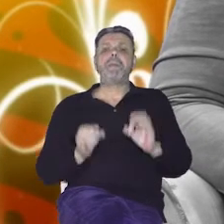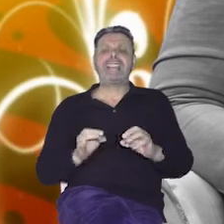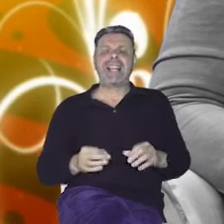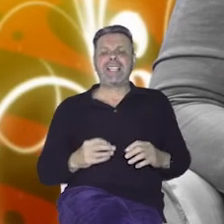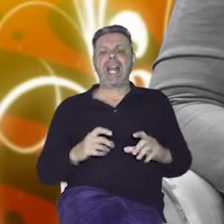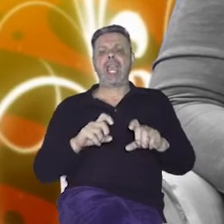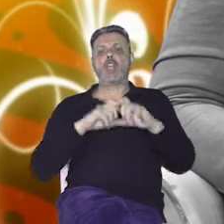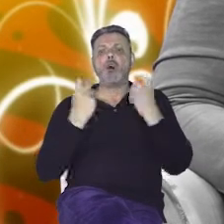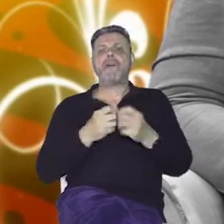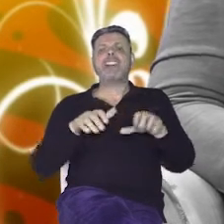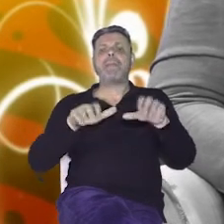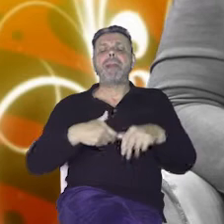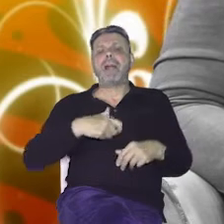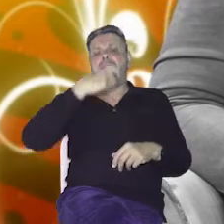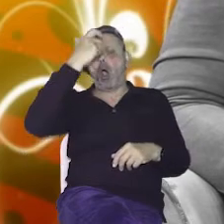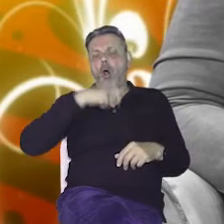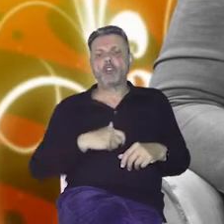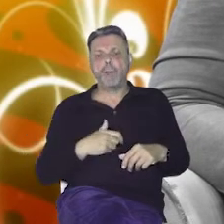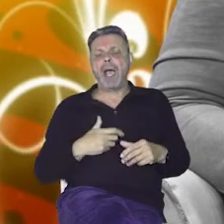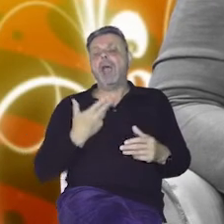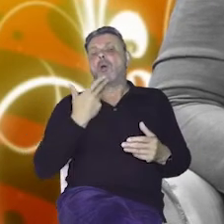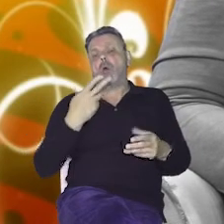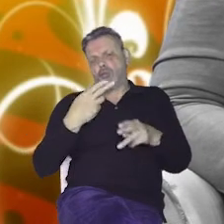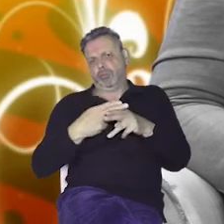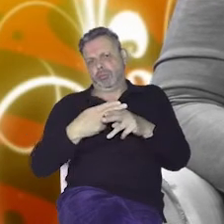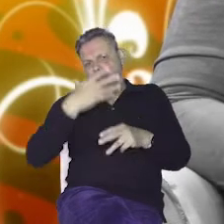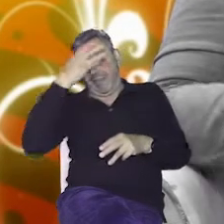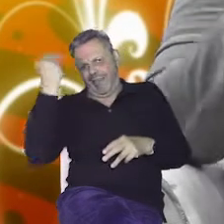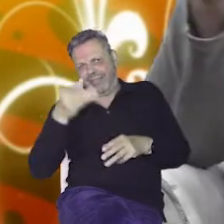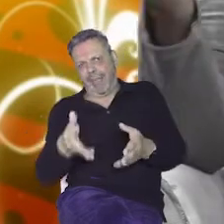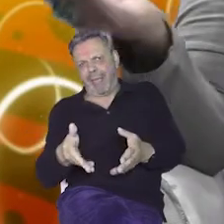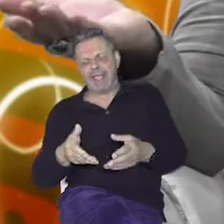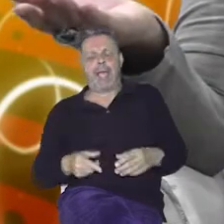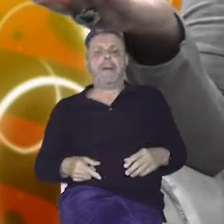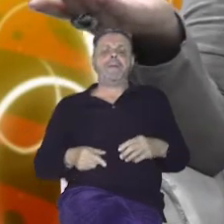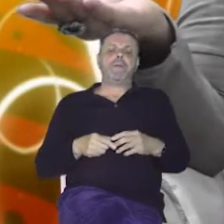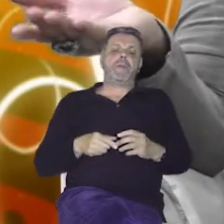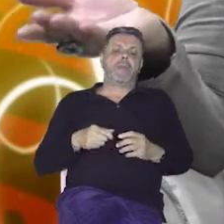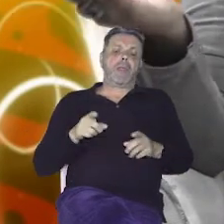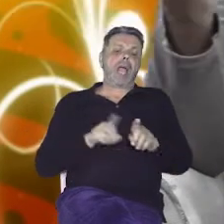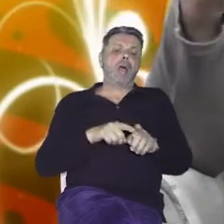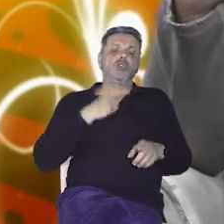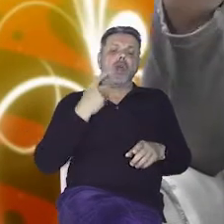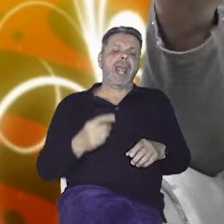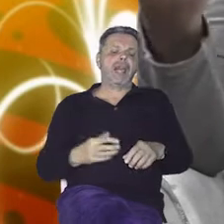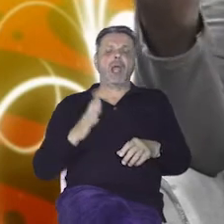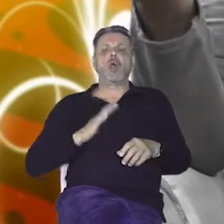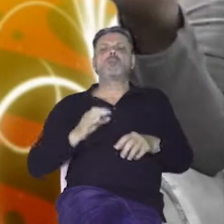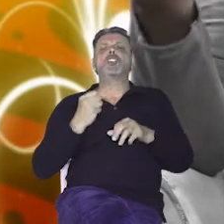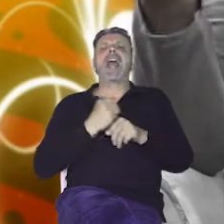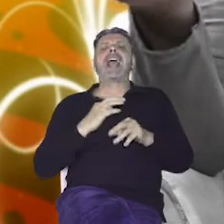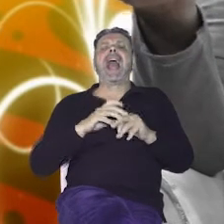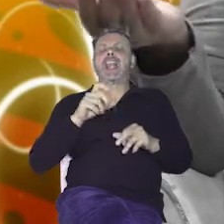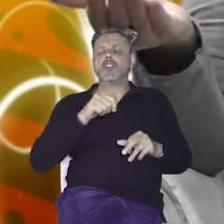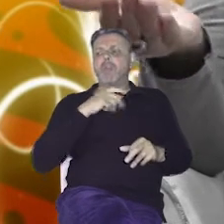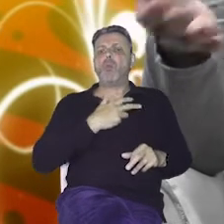za primanje osoba sa demencijom. Znači da, to je isto, znači kao što je rekla gospođa Galić, mi u Zagrebu